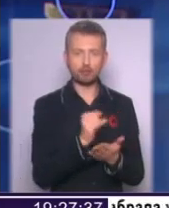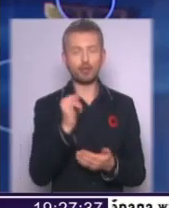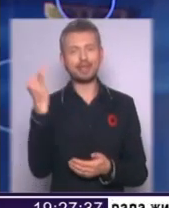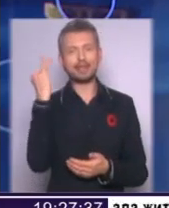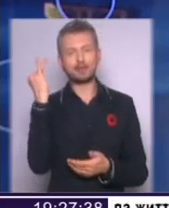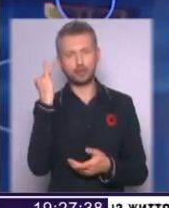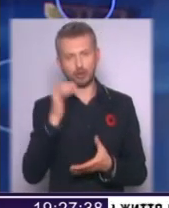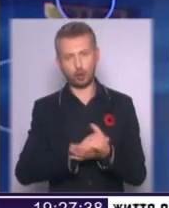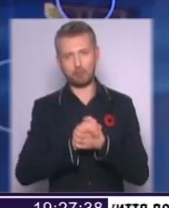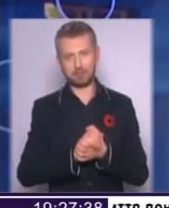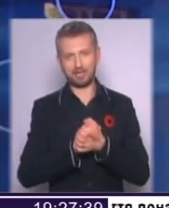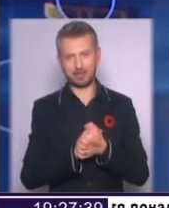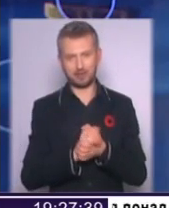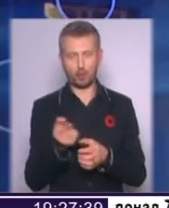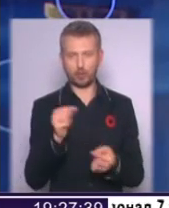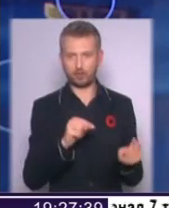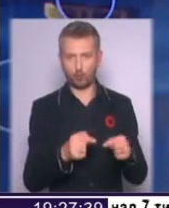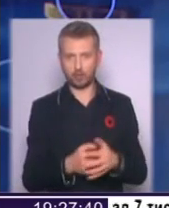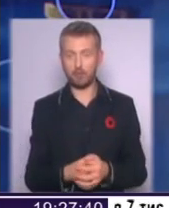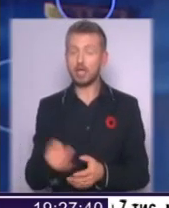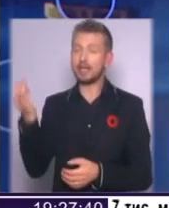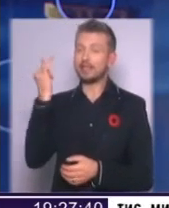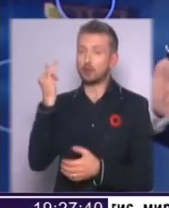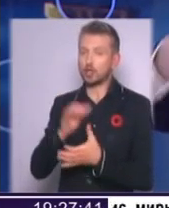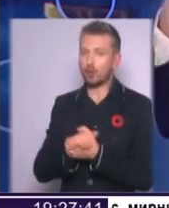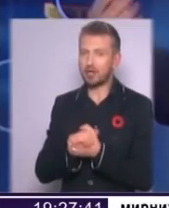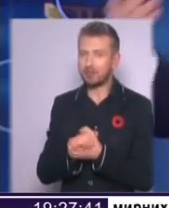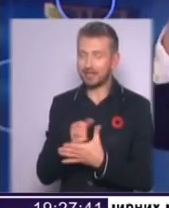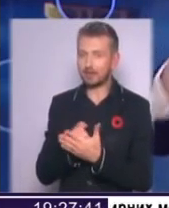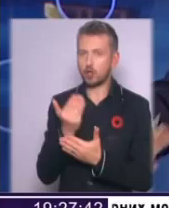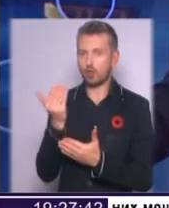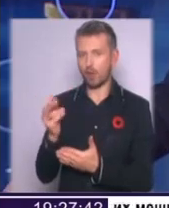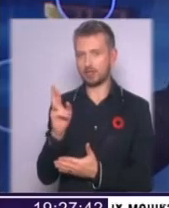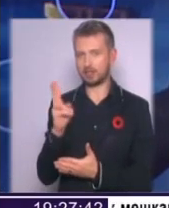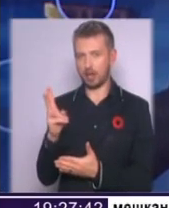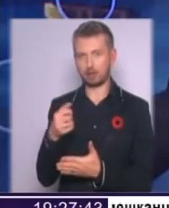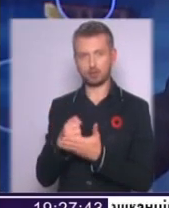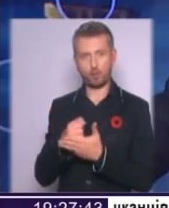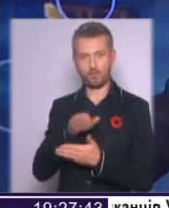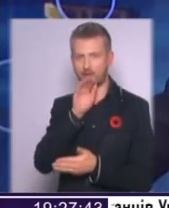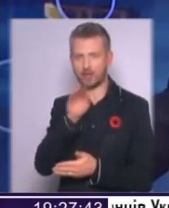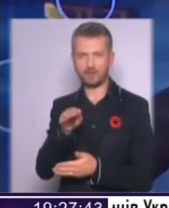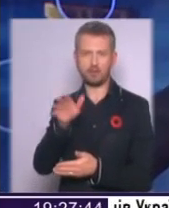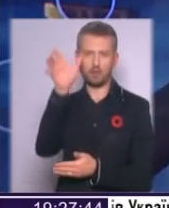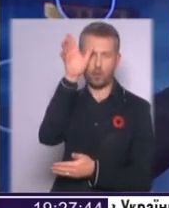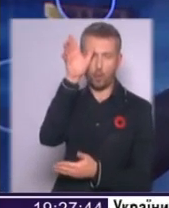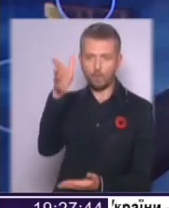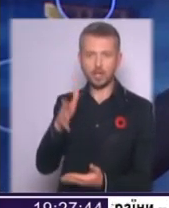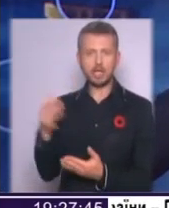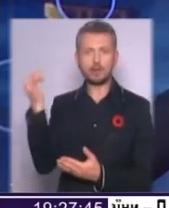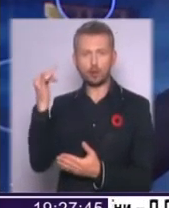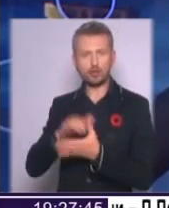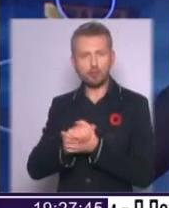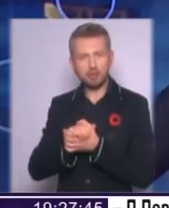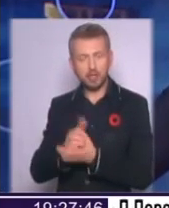історично примиритися один з одним. Ну, історично примиритися до вас вже як до фахівця, до науковця, історично примиритися,